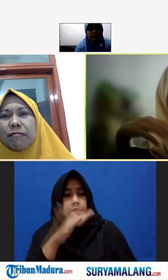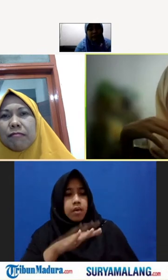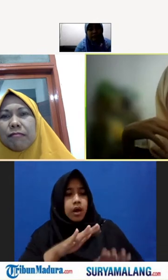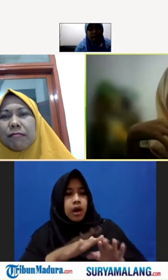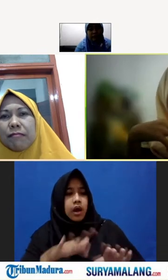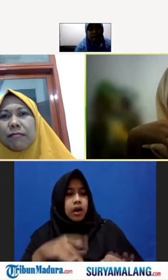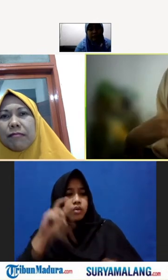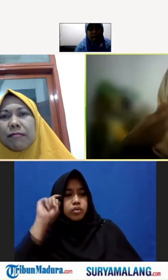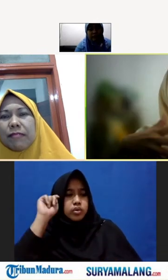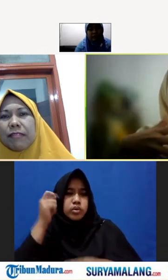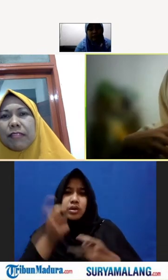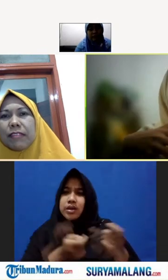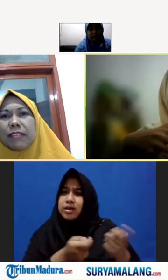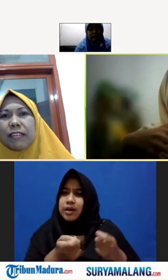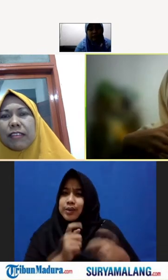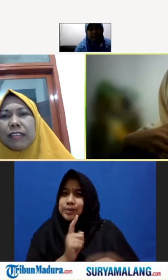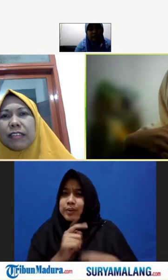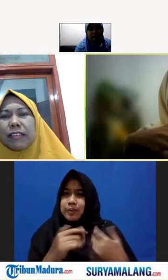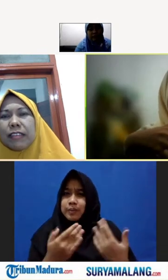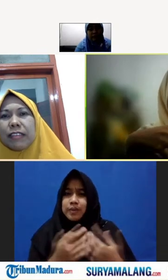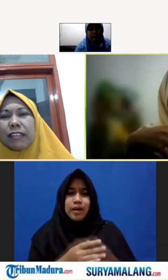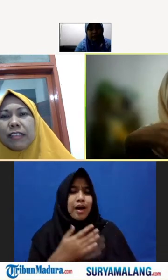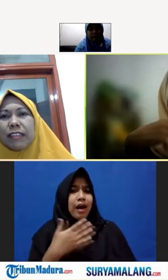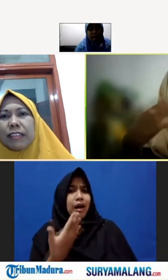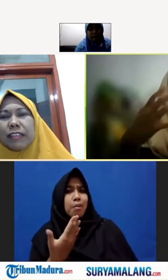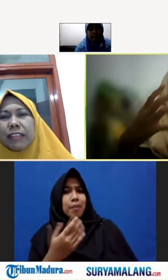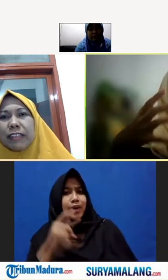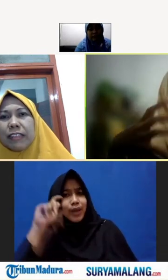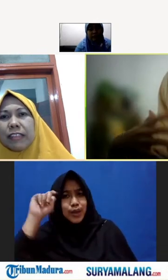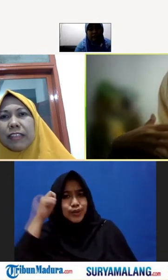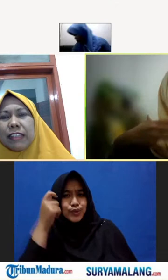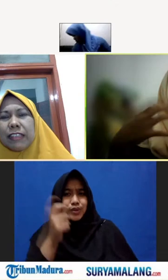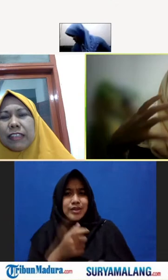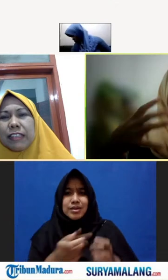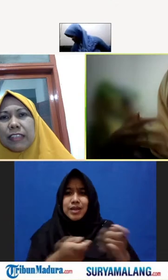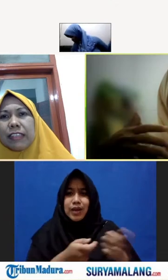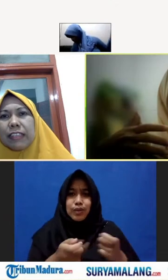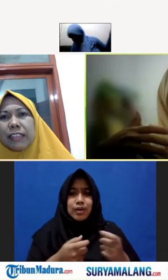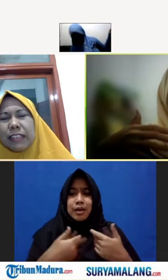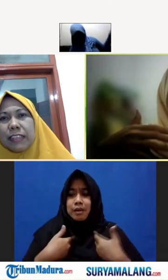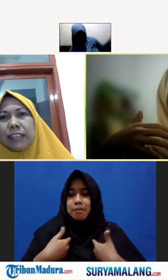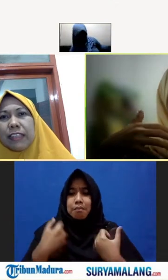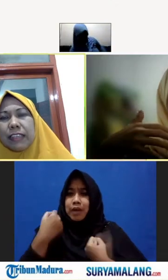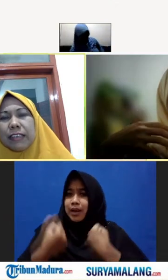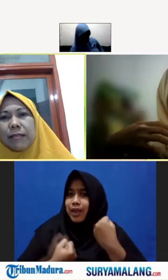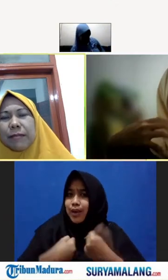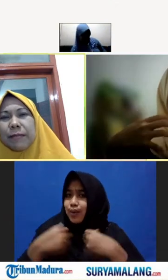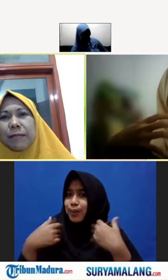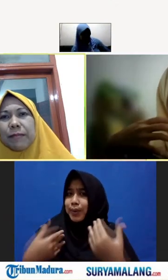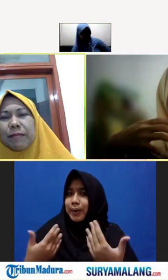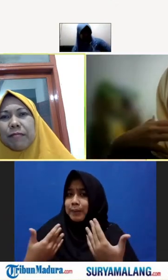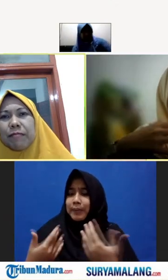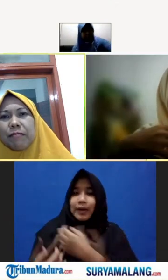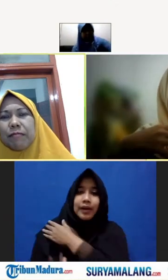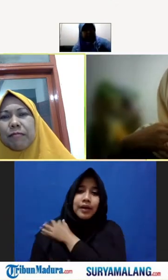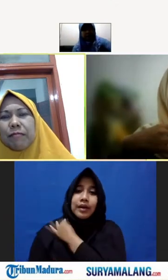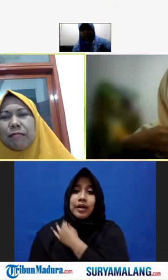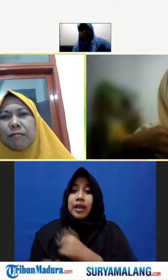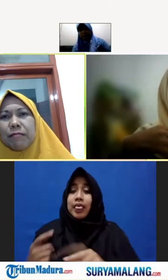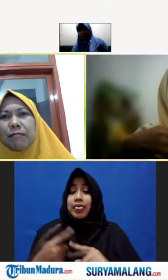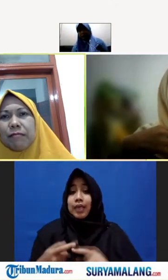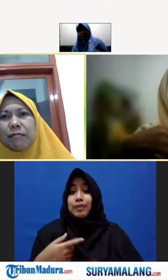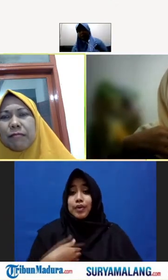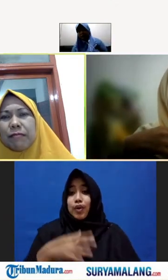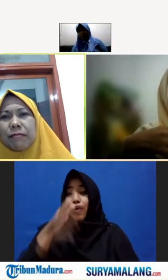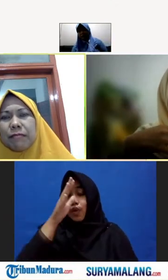diatur? Apanya yang sulit diatur? Perilakunya kah, perilaku apa? Nah, tapi sebagai orang tua atau